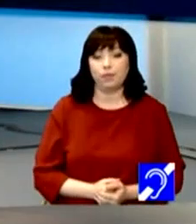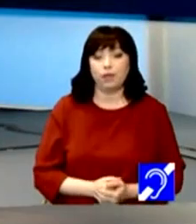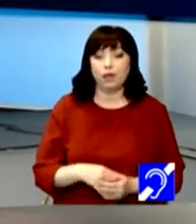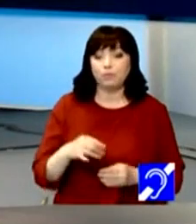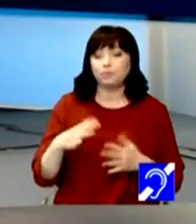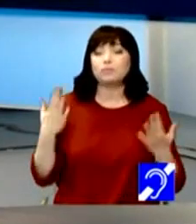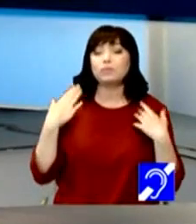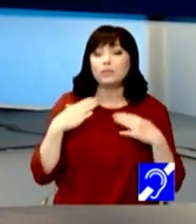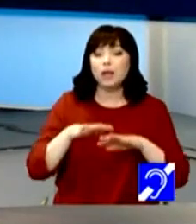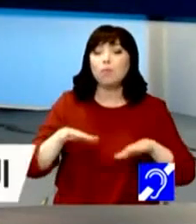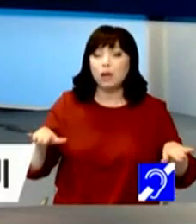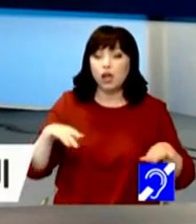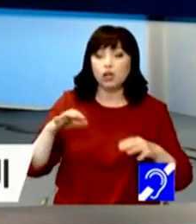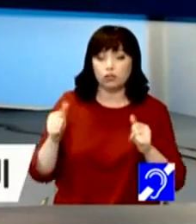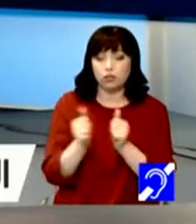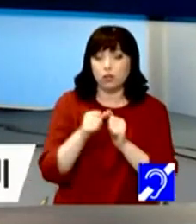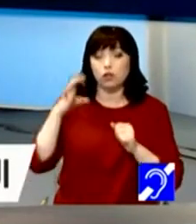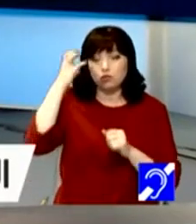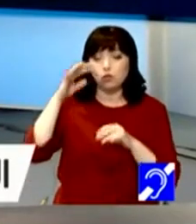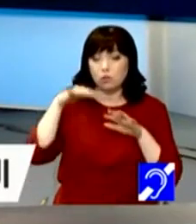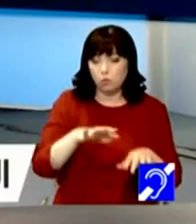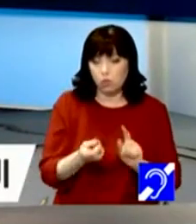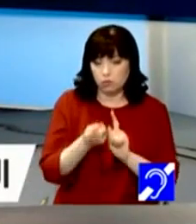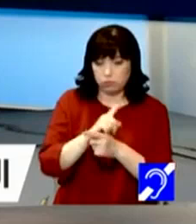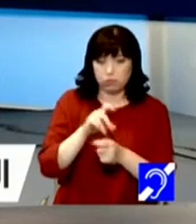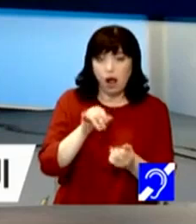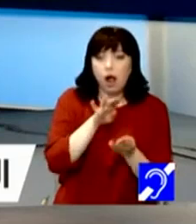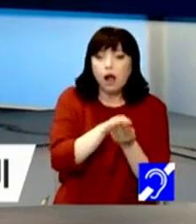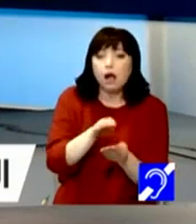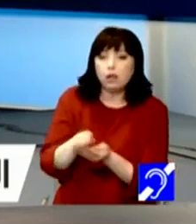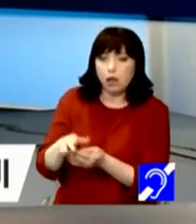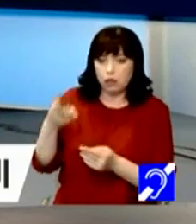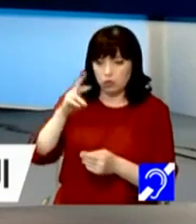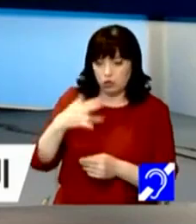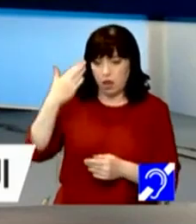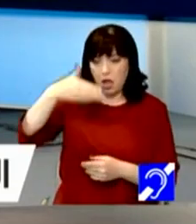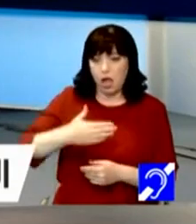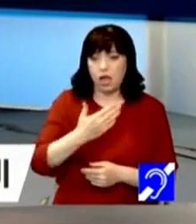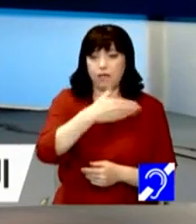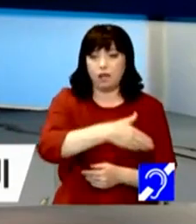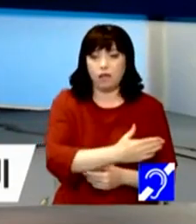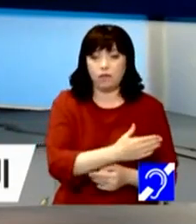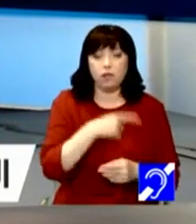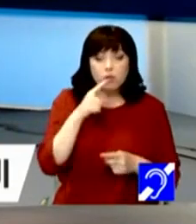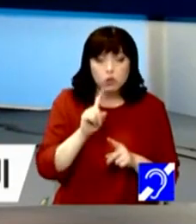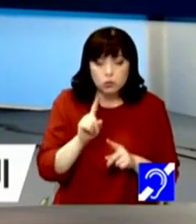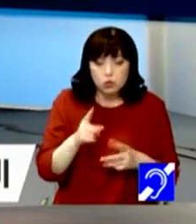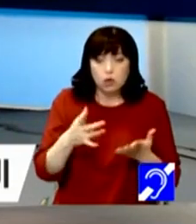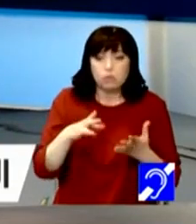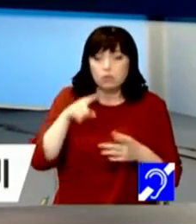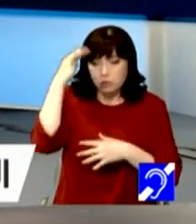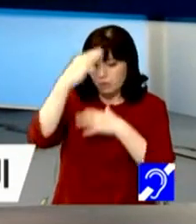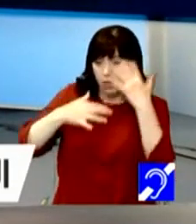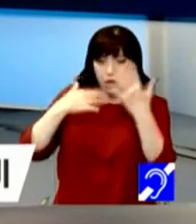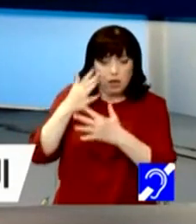Plajele de la malul Mării Negre s-au transformat în ultimele luni în cimitire pentru delfini. Se întâmplă după ce mai multe mamifere au